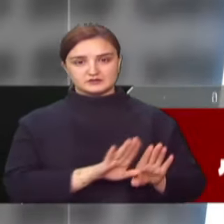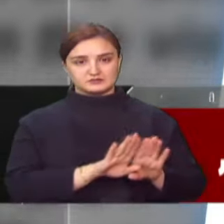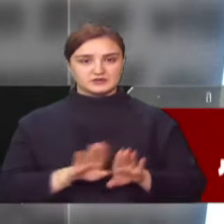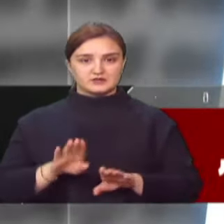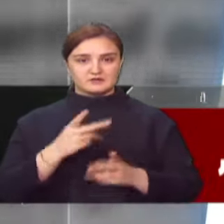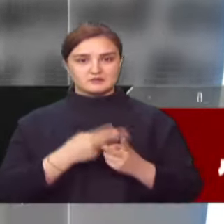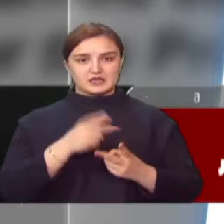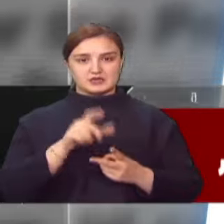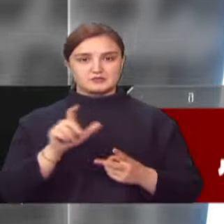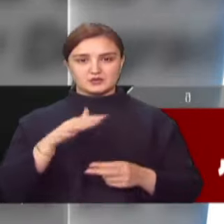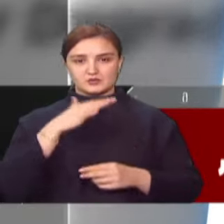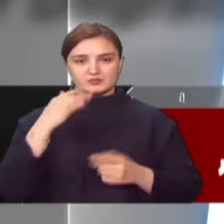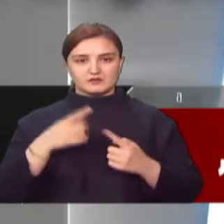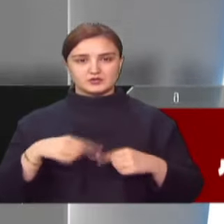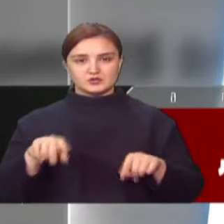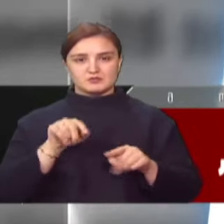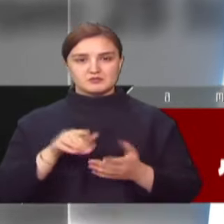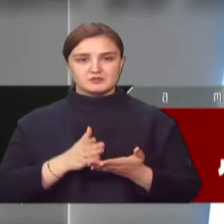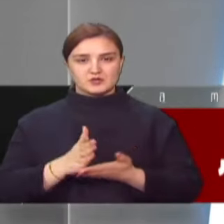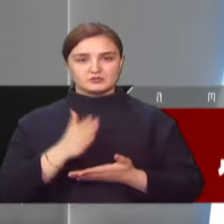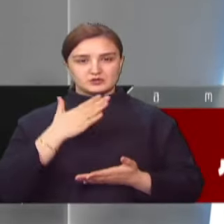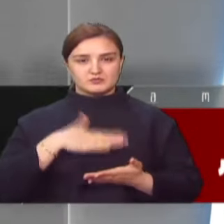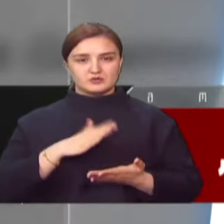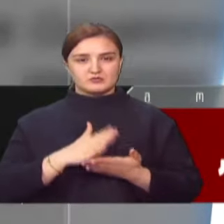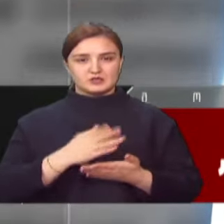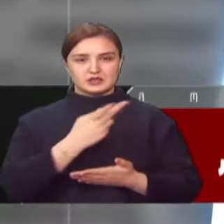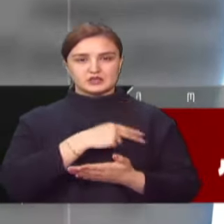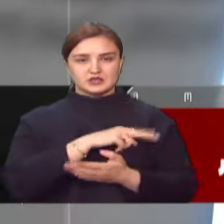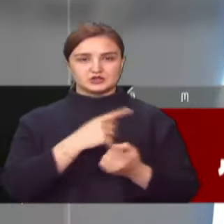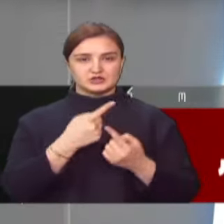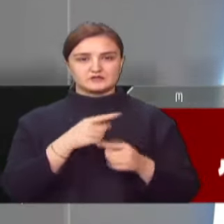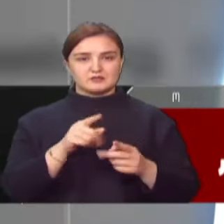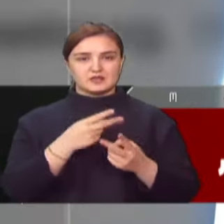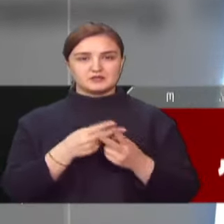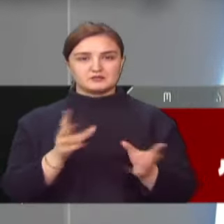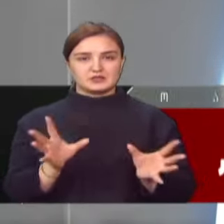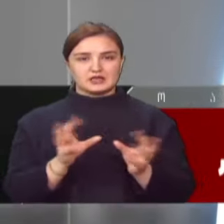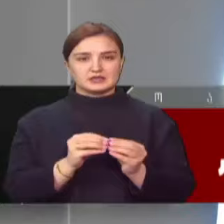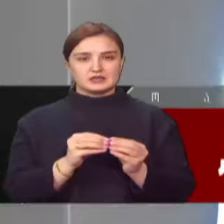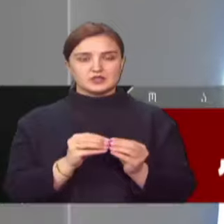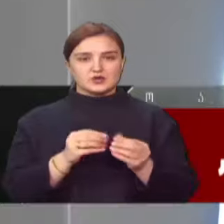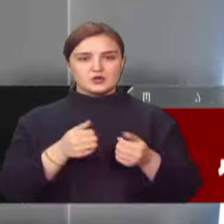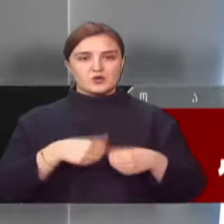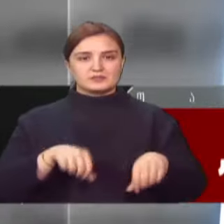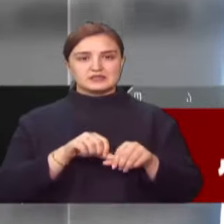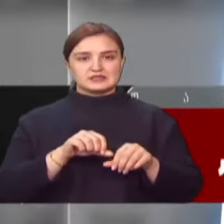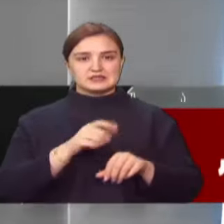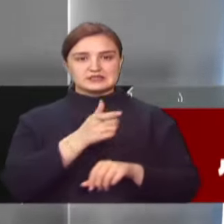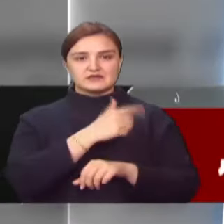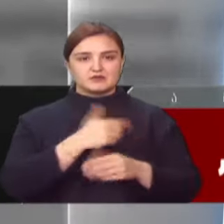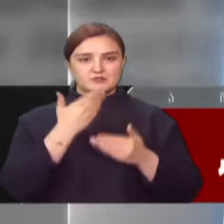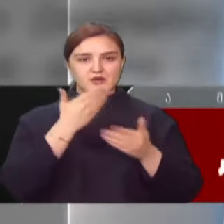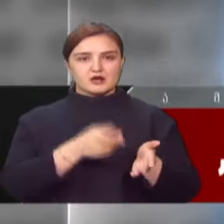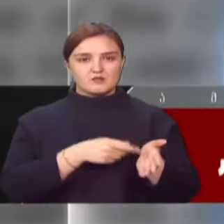Patimarta Umrolesuba, Mimartulevit Kmaropilia, Klinika și Schopatim Reptentat, Samevis Prevenții, Europoli Comitetis Teorema, Gamokitres,